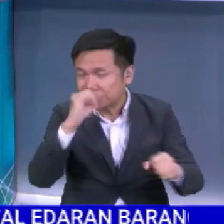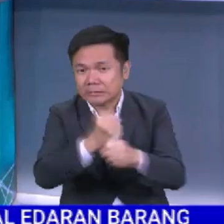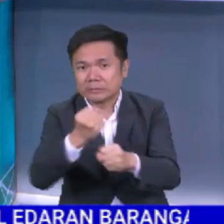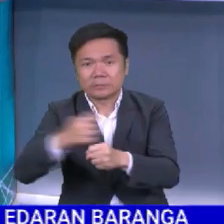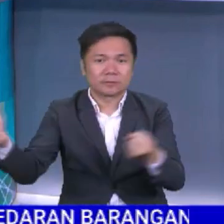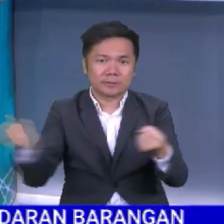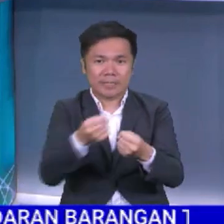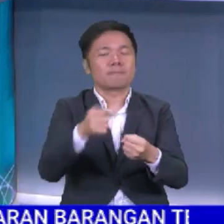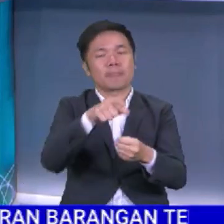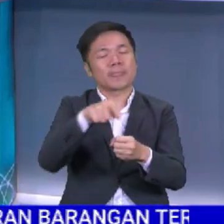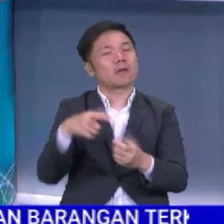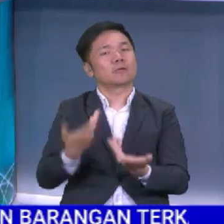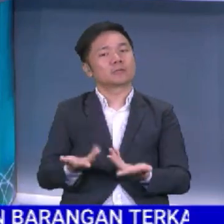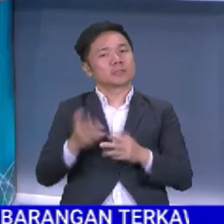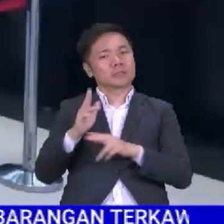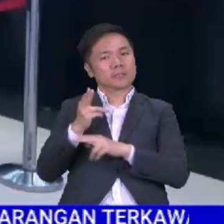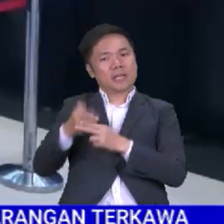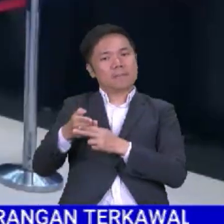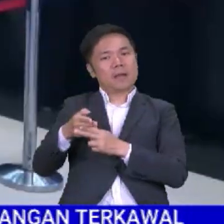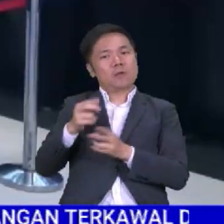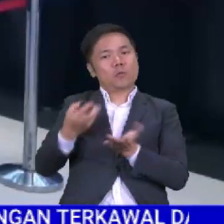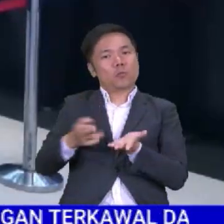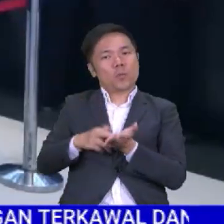ada butirannya.